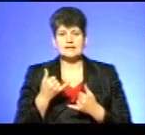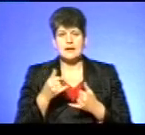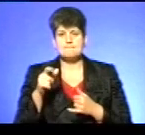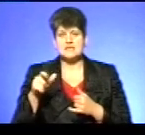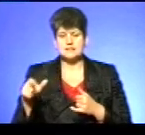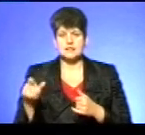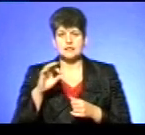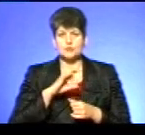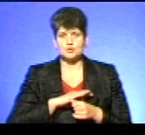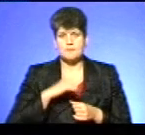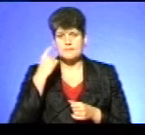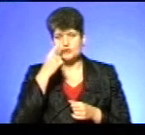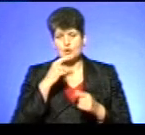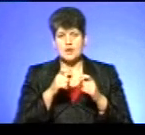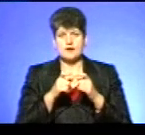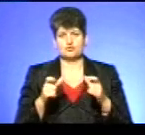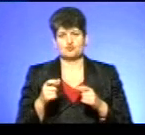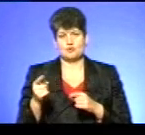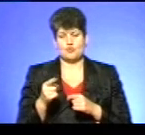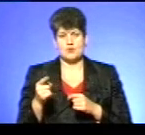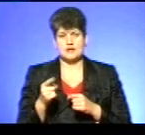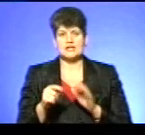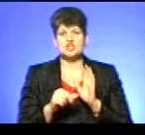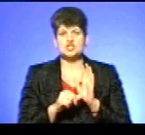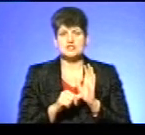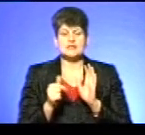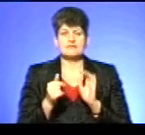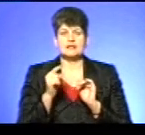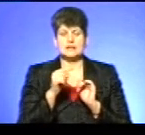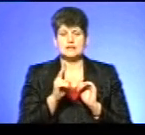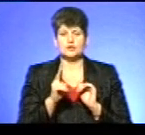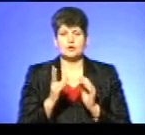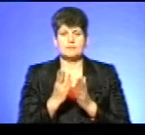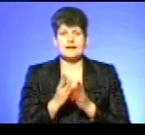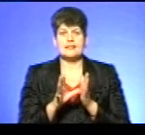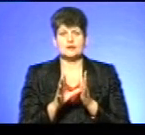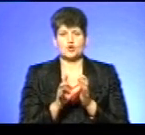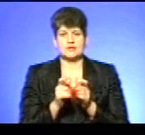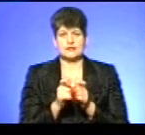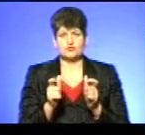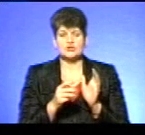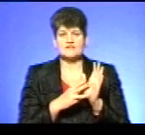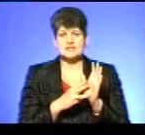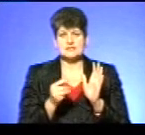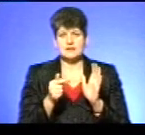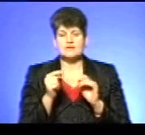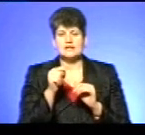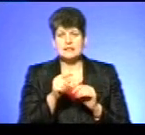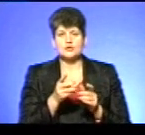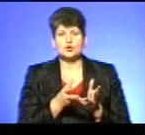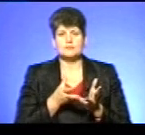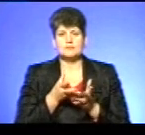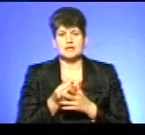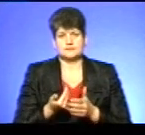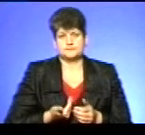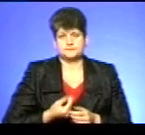користуються персоніфікованою карткою тернополянина, 6 гривень для тих, у кого електронний квиток, і 8 гривень для тих, хто розраховується